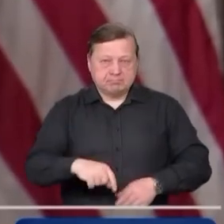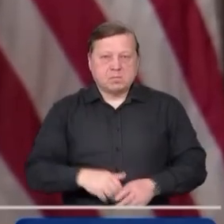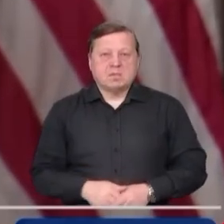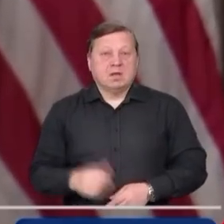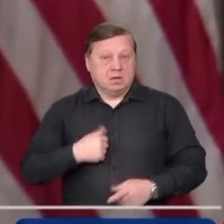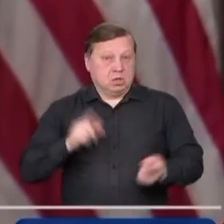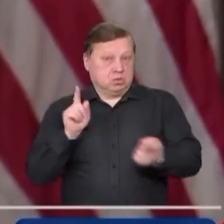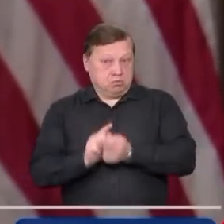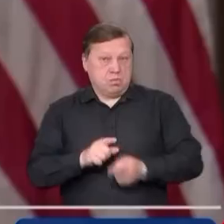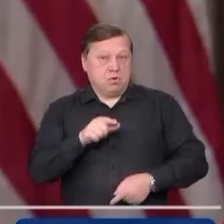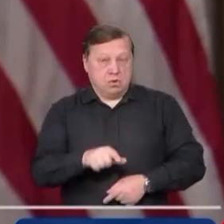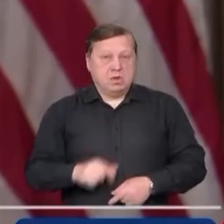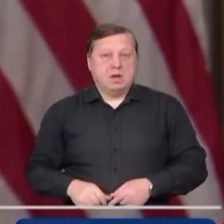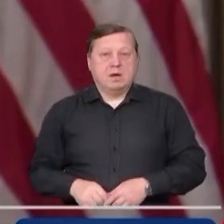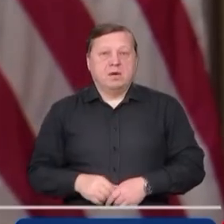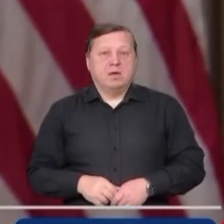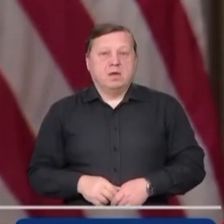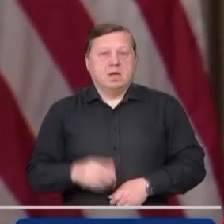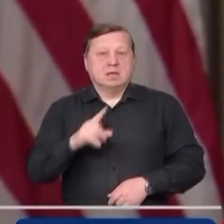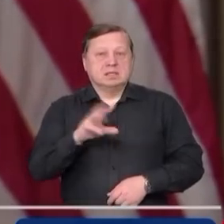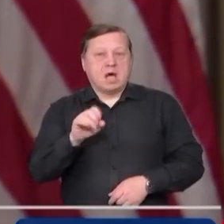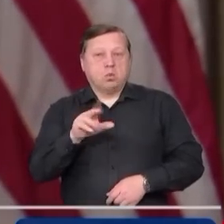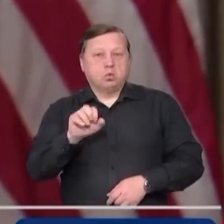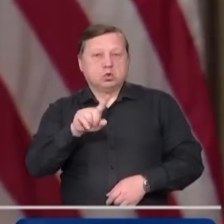się w Polsce z generałem Załużnym.